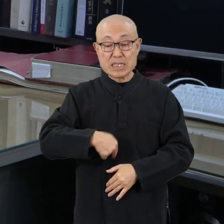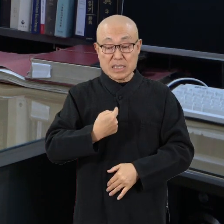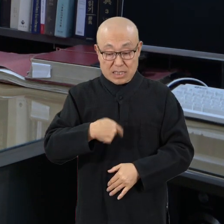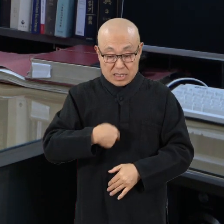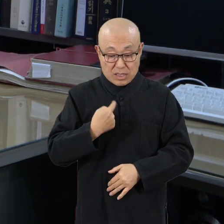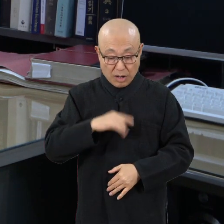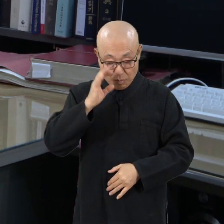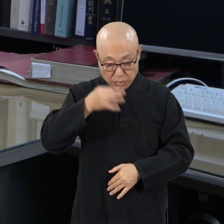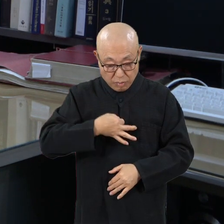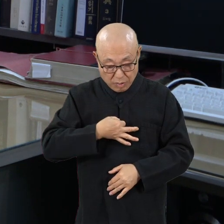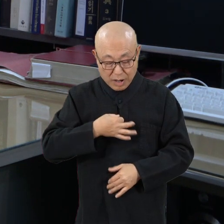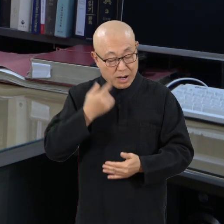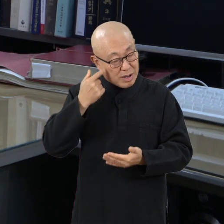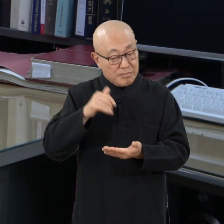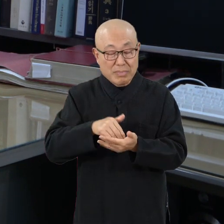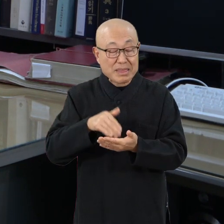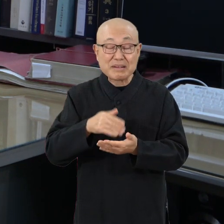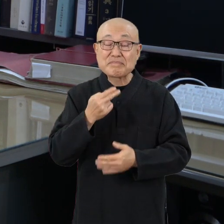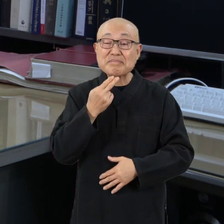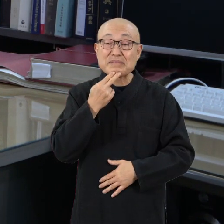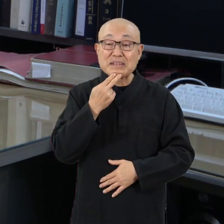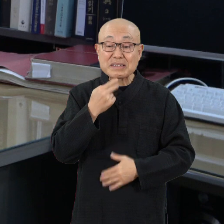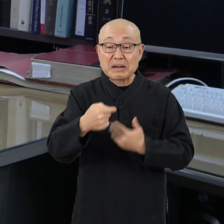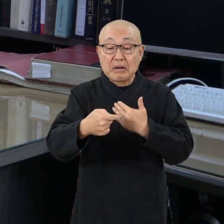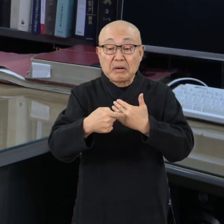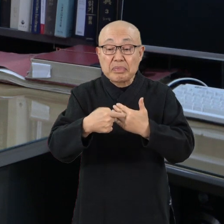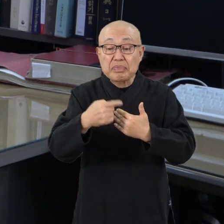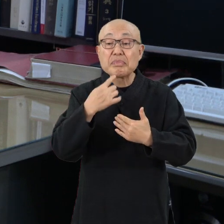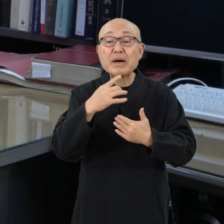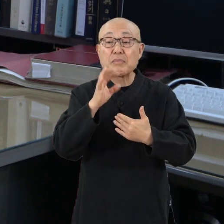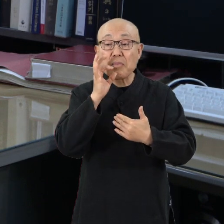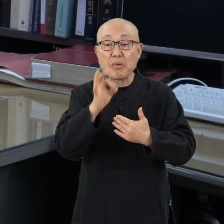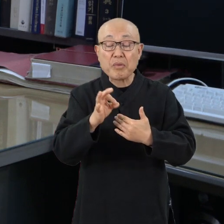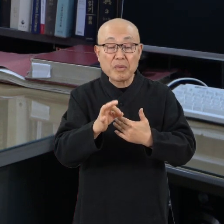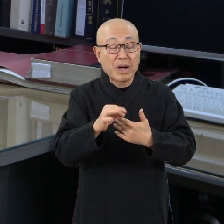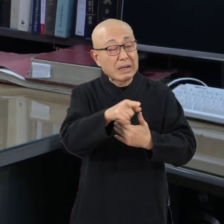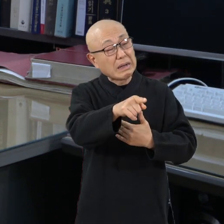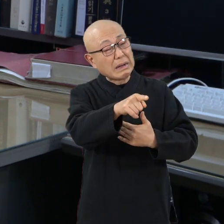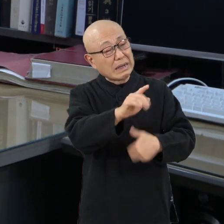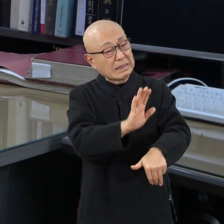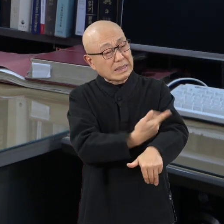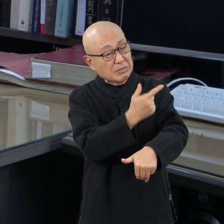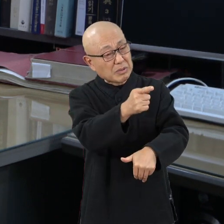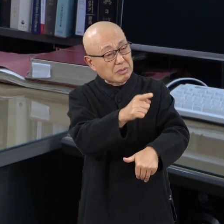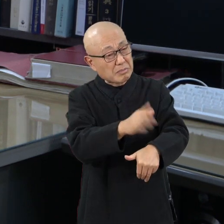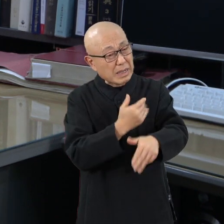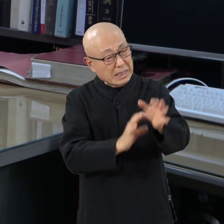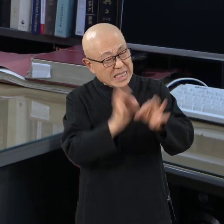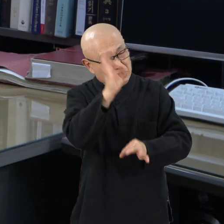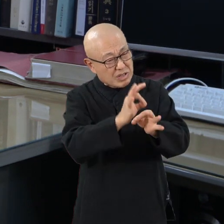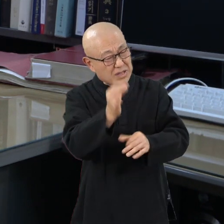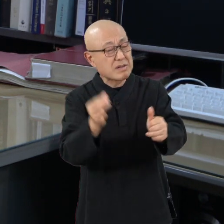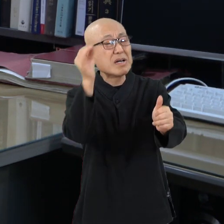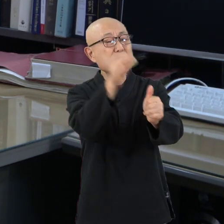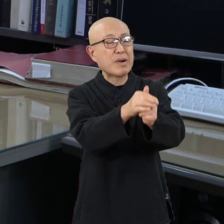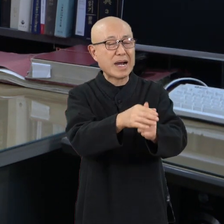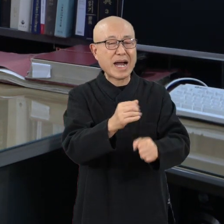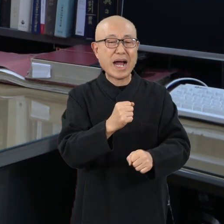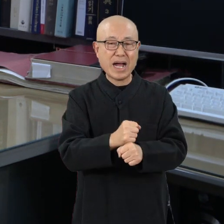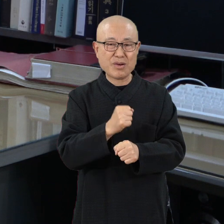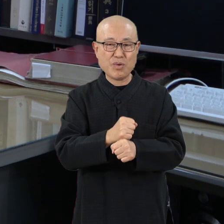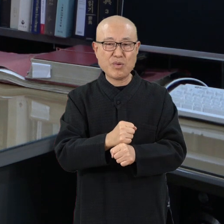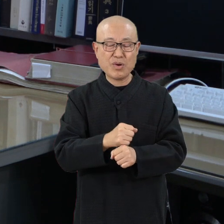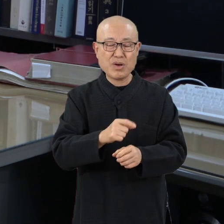스스로를 깨우치려고 하지 않고 보여지는 현상, 그것도 상대방에게 인과의 법칙을 적용해서